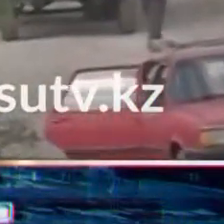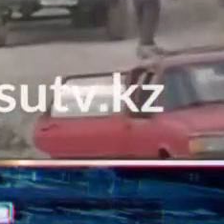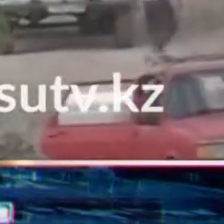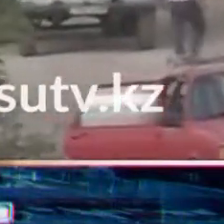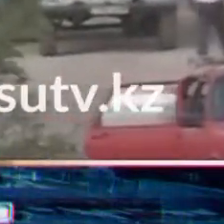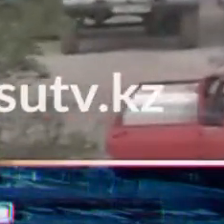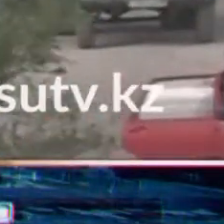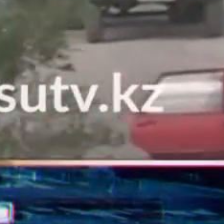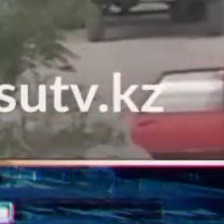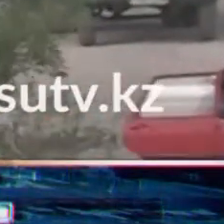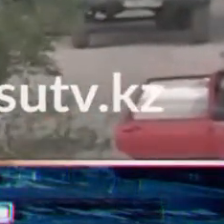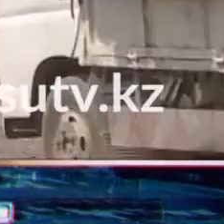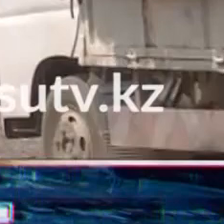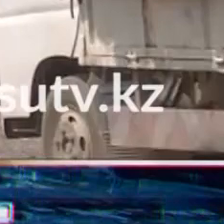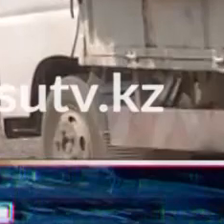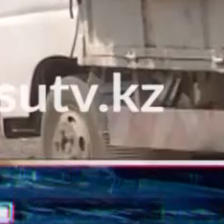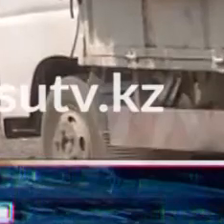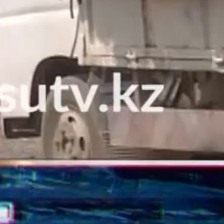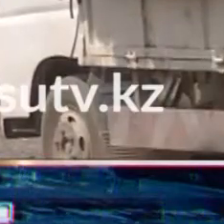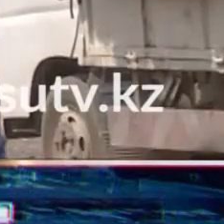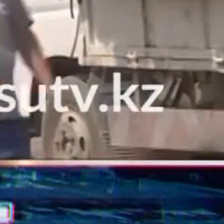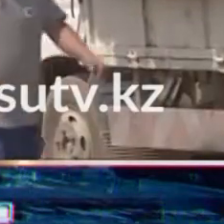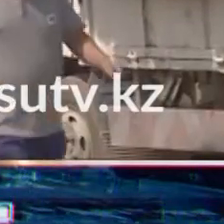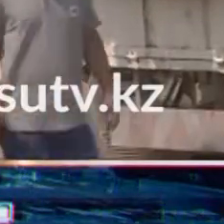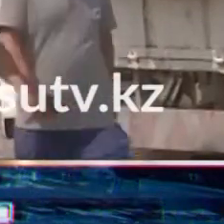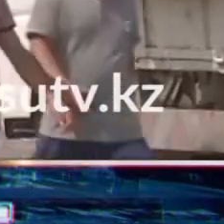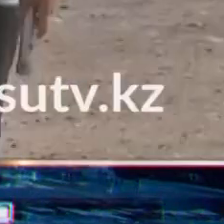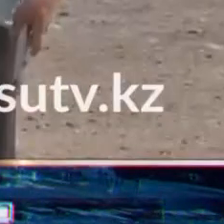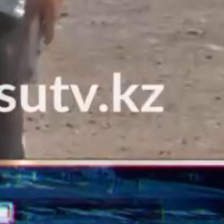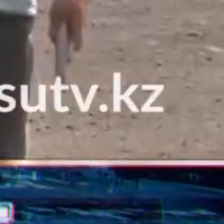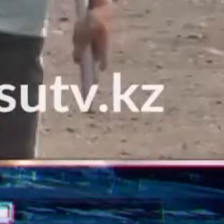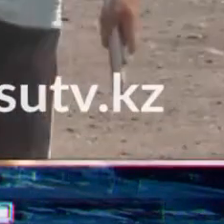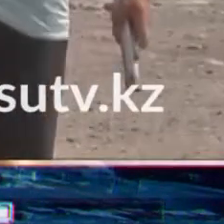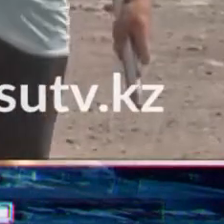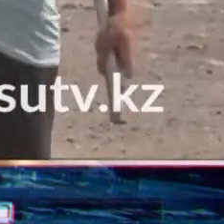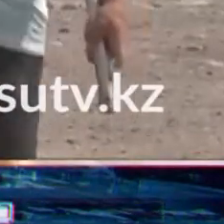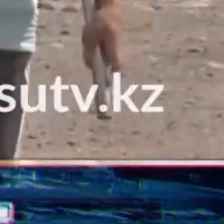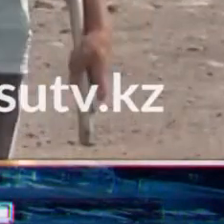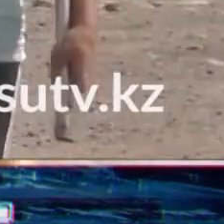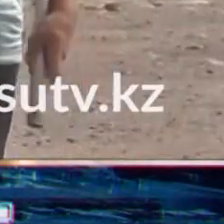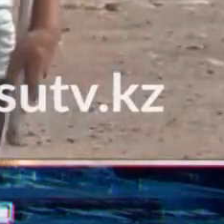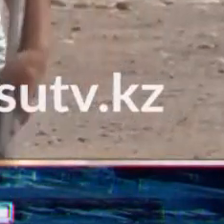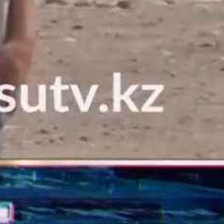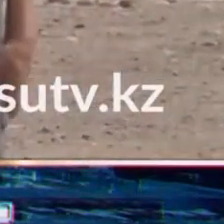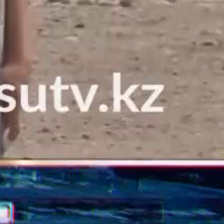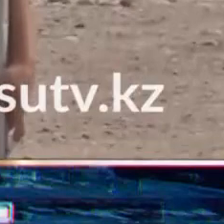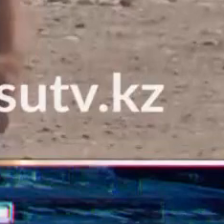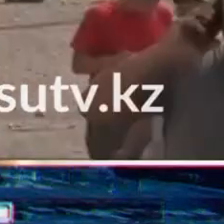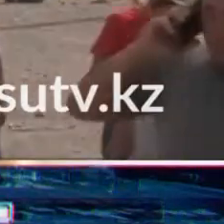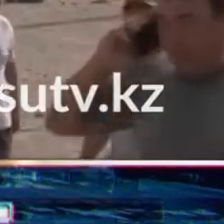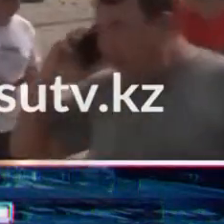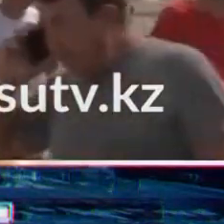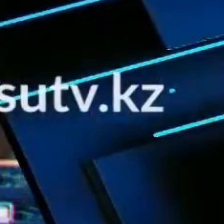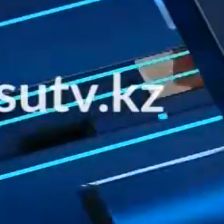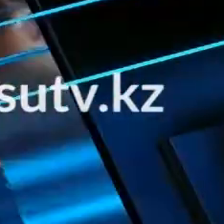Жұмыла көтерген жүк жеңіл. Еңбекші Қазақ ауданы Масақ ауылының азаматтары маңғыстаулық ағайынға мал азығы тиелген көмек керуенін